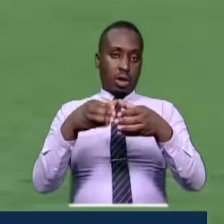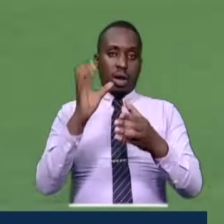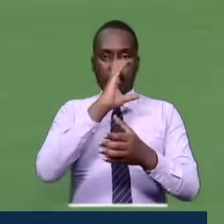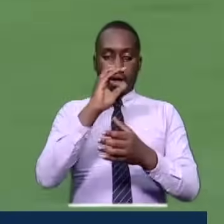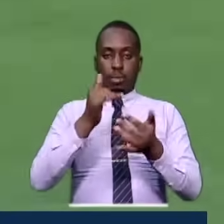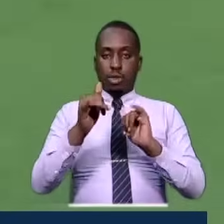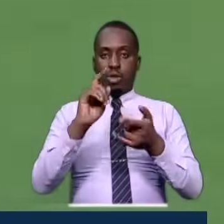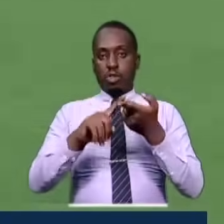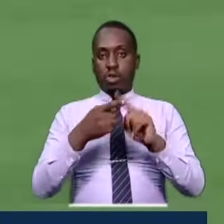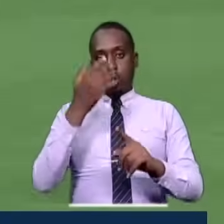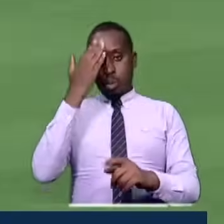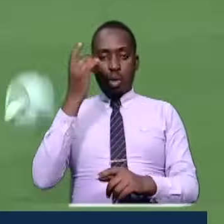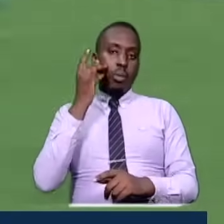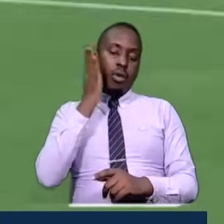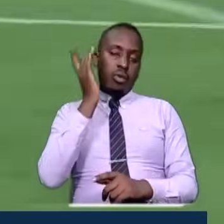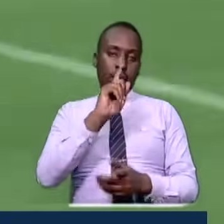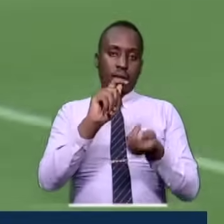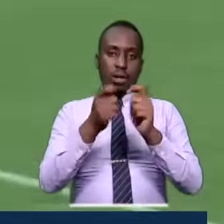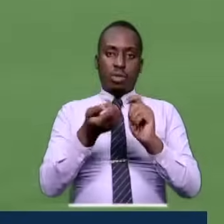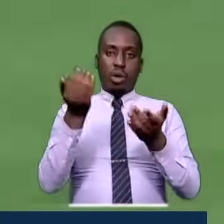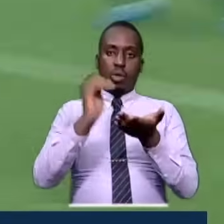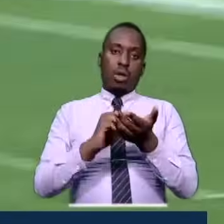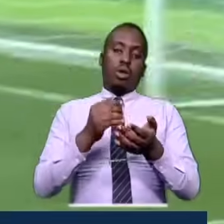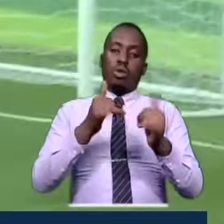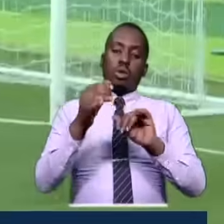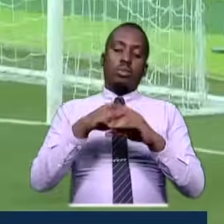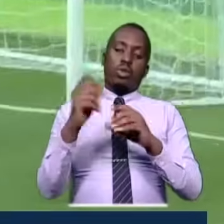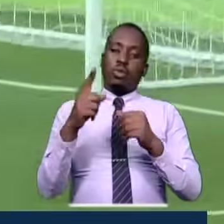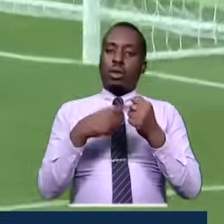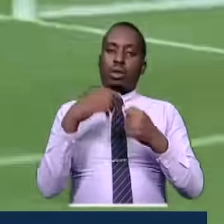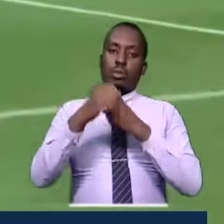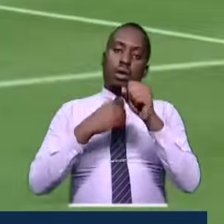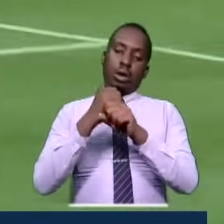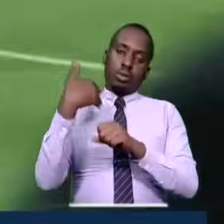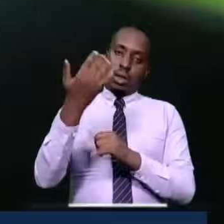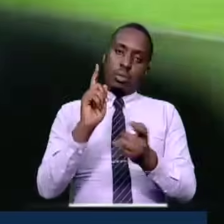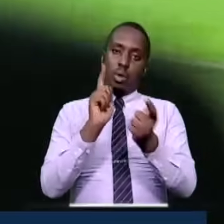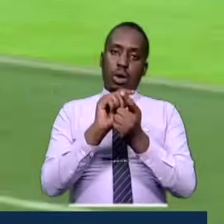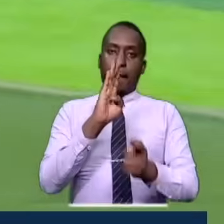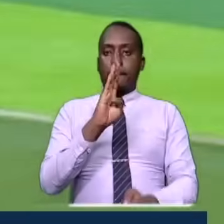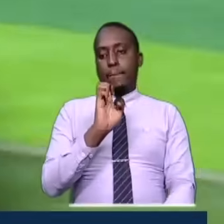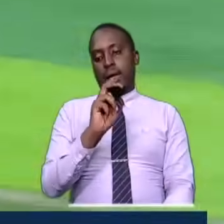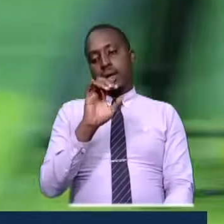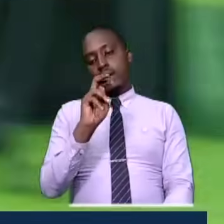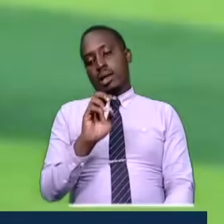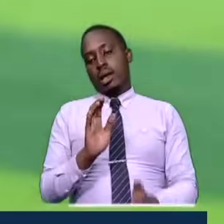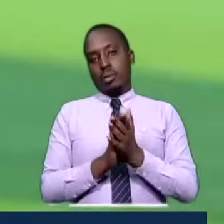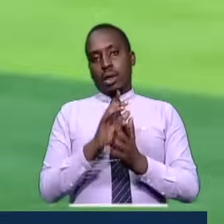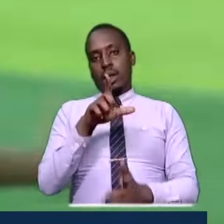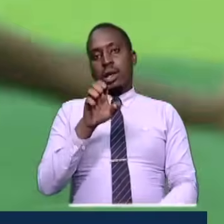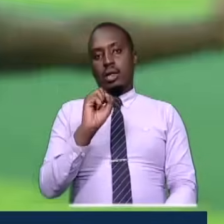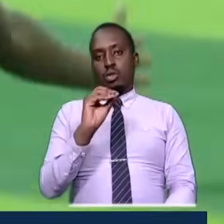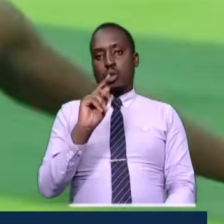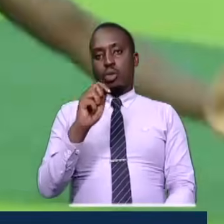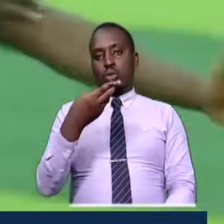kuko Amavubi nta gihindutse yakonya gukina mu kwezi kwa gatandatu umwaka utaha ubwo azaba cyane ikipe ya Benin ndetse n'ikipe ya Lesotho ariko mu kwezi kwa